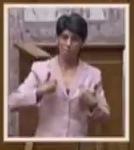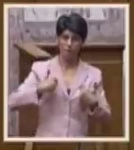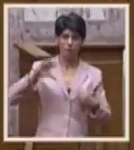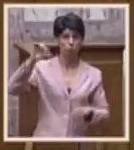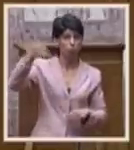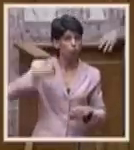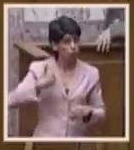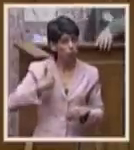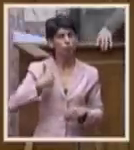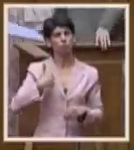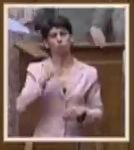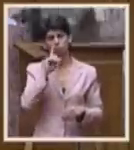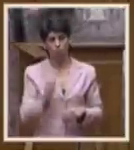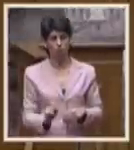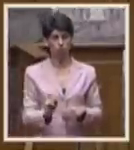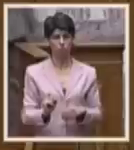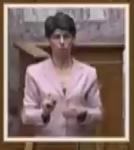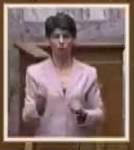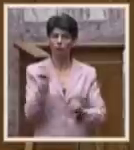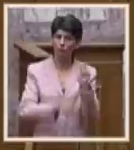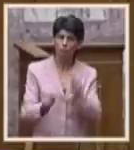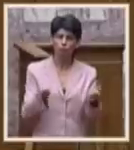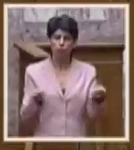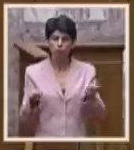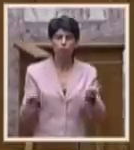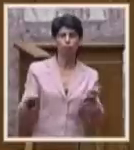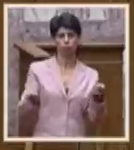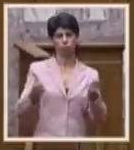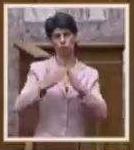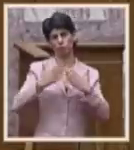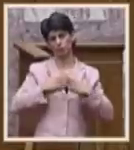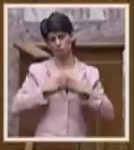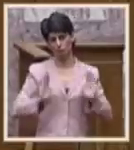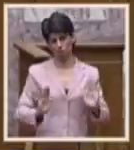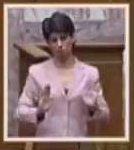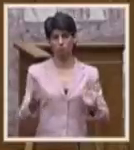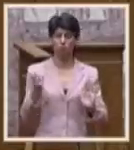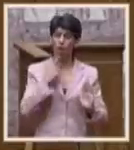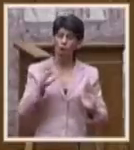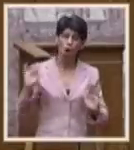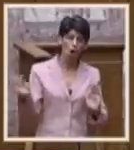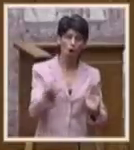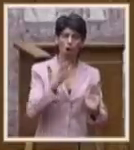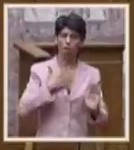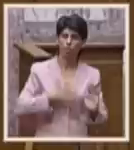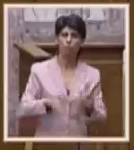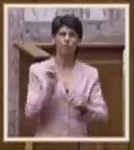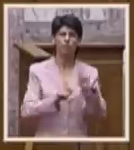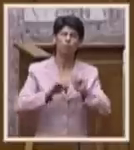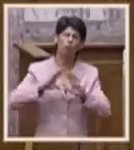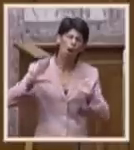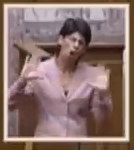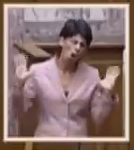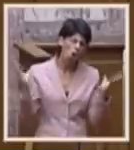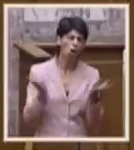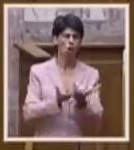πρώτοι εμείς χρειάζεται να βάλουμε τάξη στα του οίκου μας. Και ότι είμαστε όλοι διατεθειμένοι να κάνουμε τα πάντα για να φύγουμε